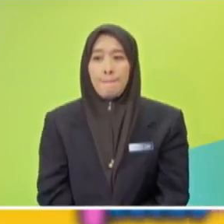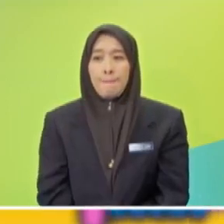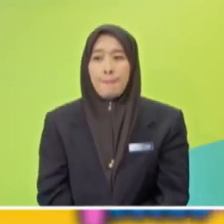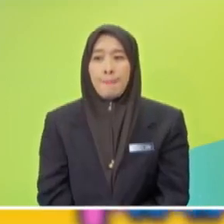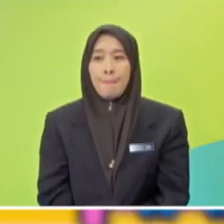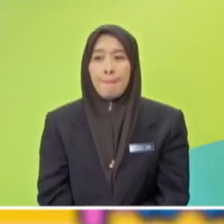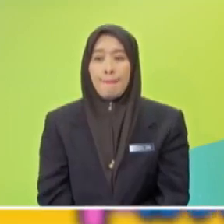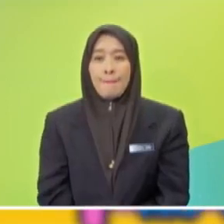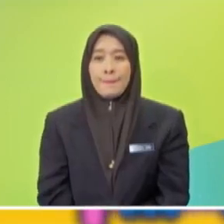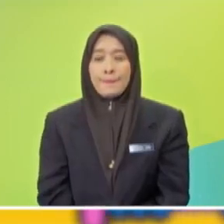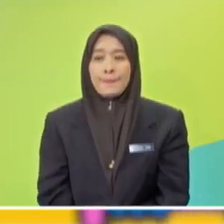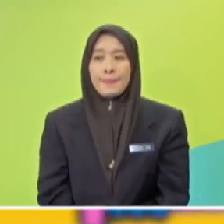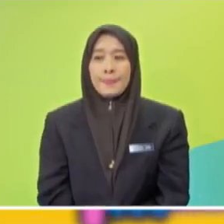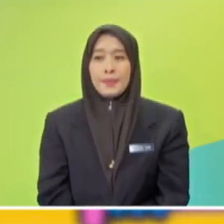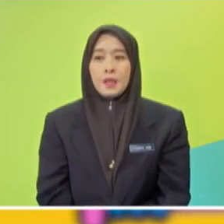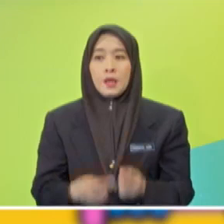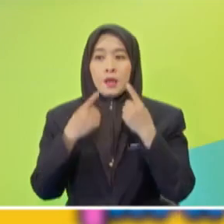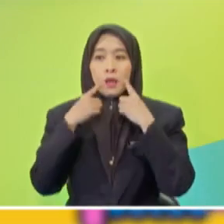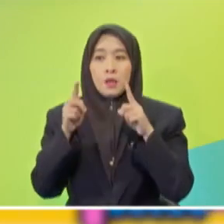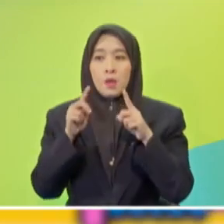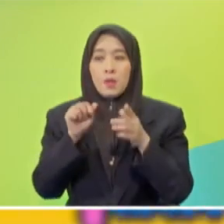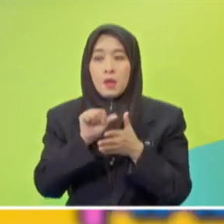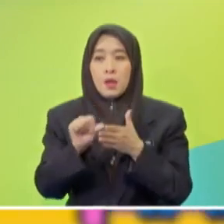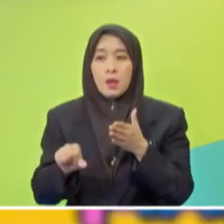di rumah jawaban akhir